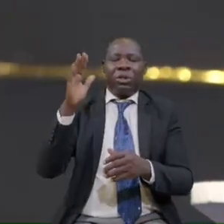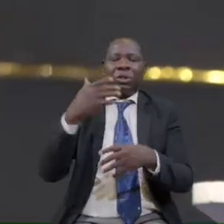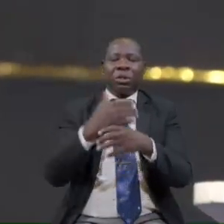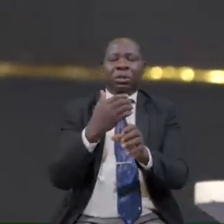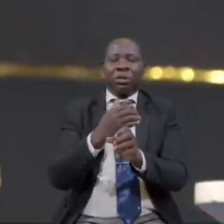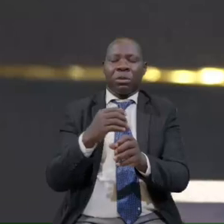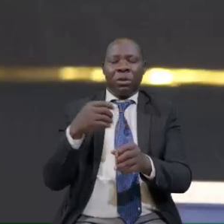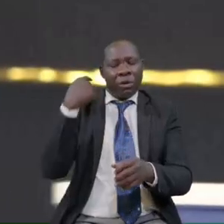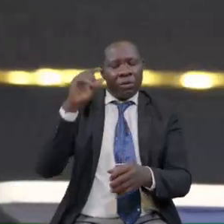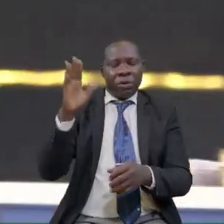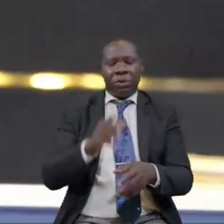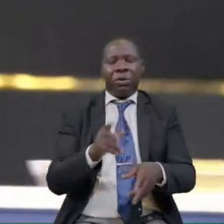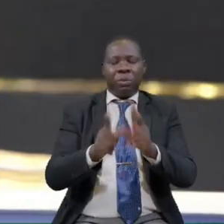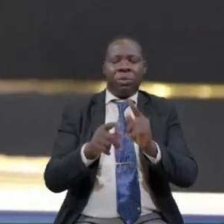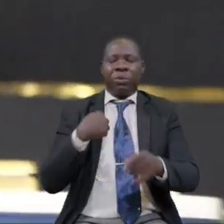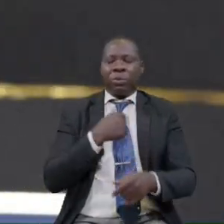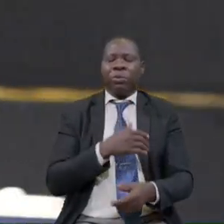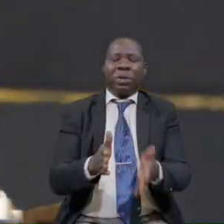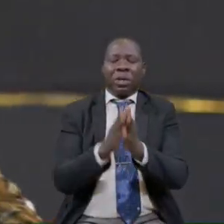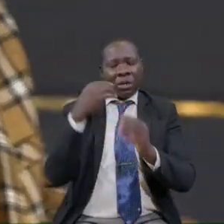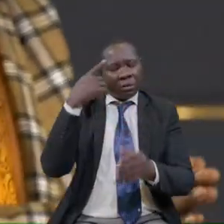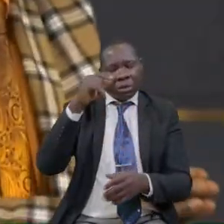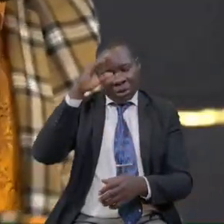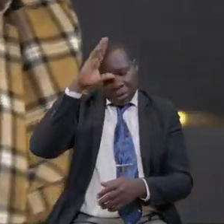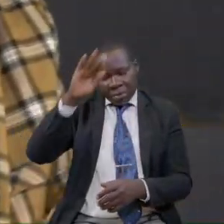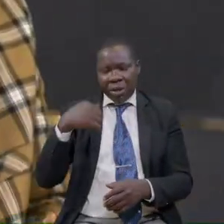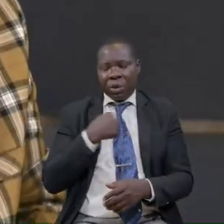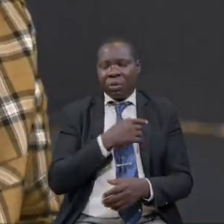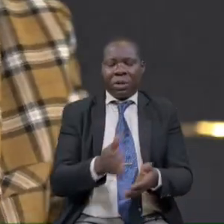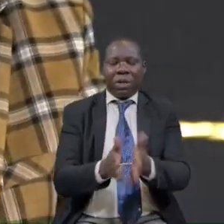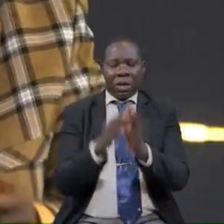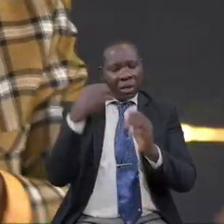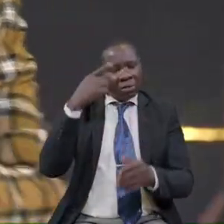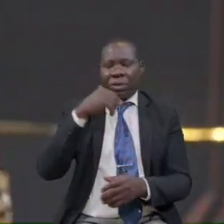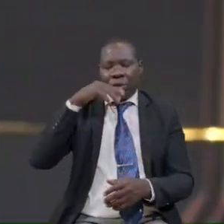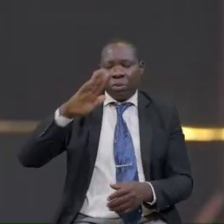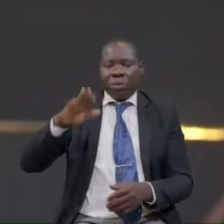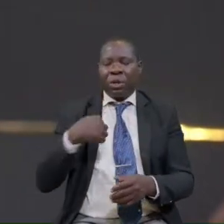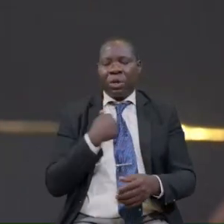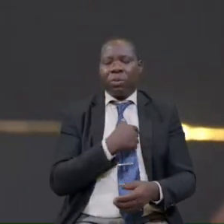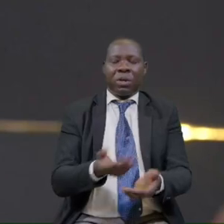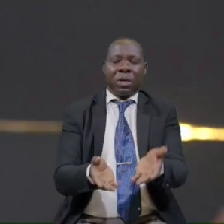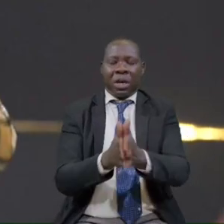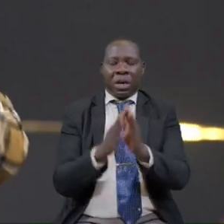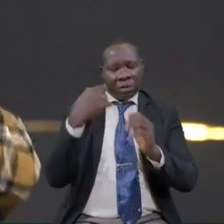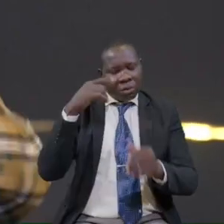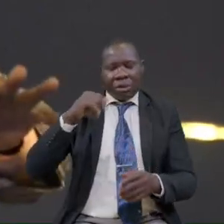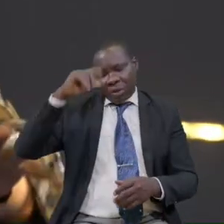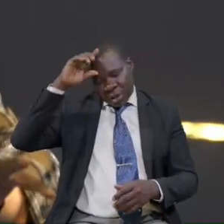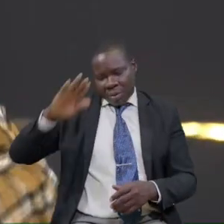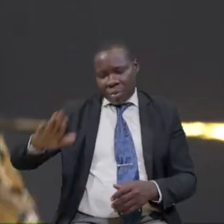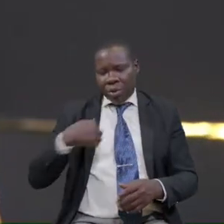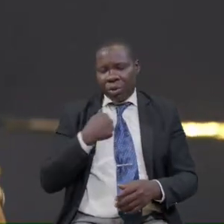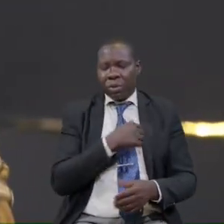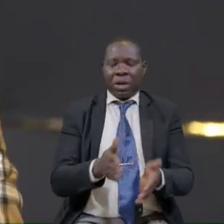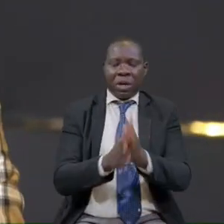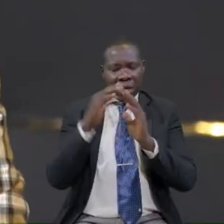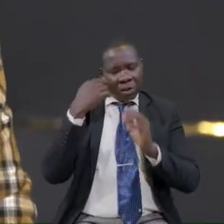nous demandons pour ton peuple, nous demandons pour les hommes, pour les femmes, nous demandons pour les garçons, nous demandons pour les